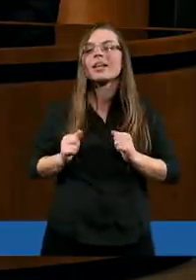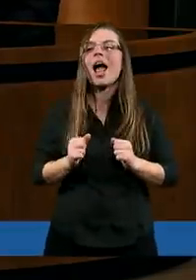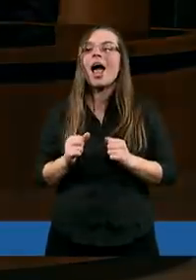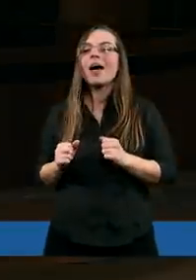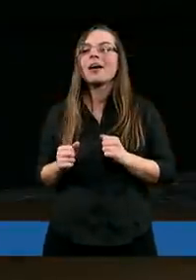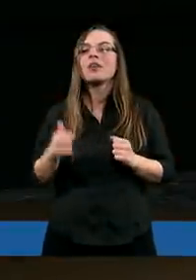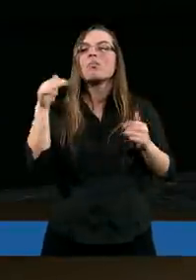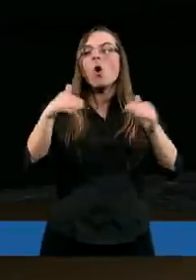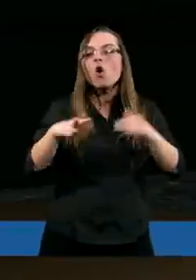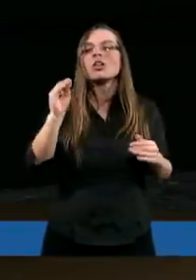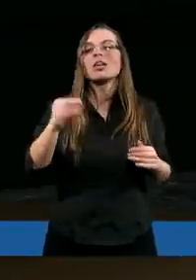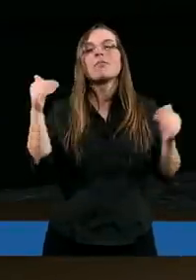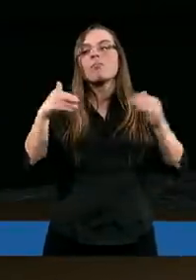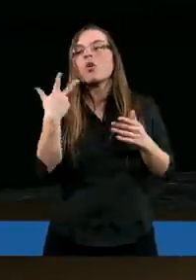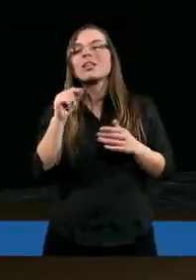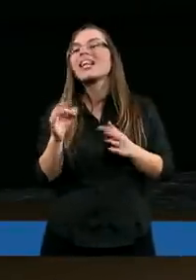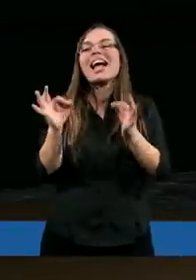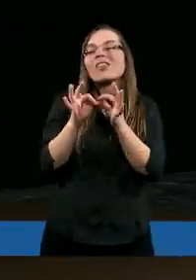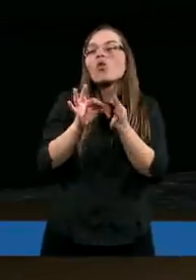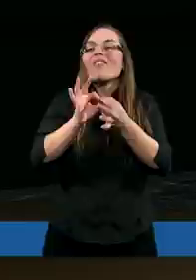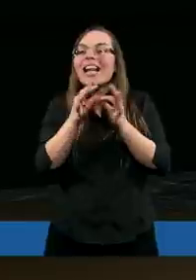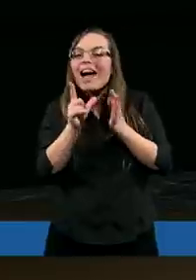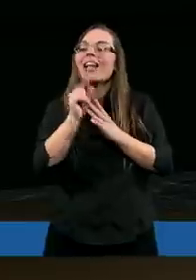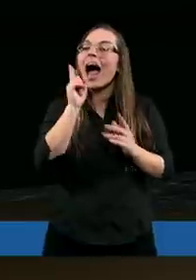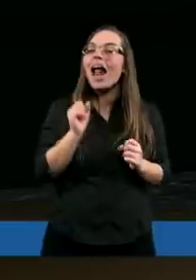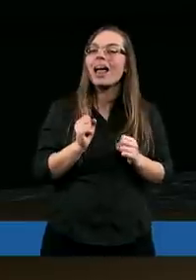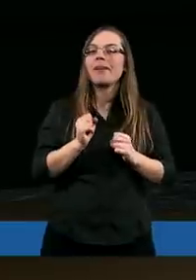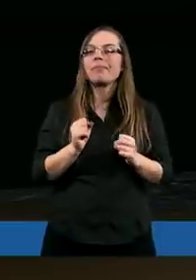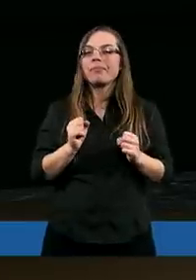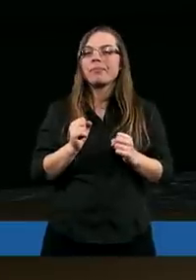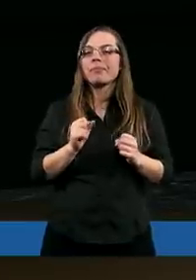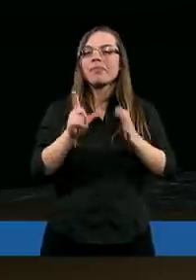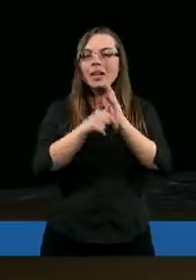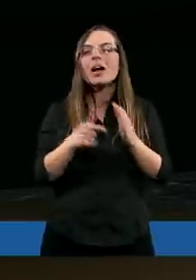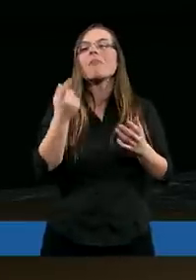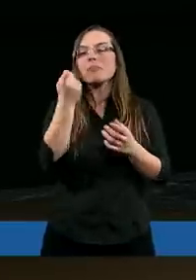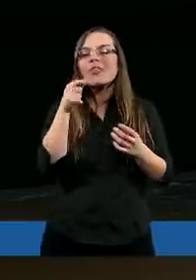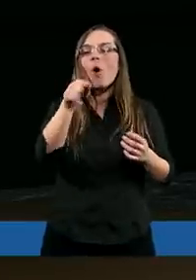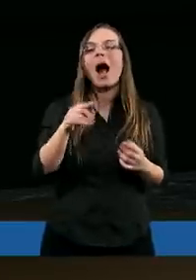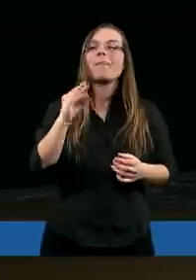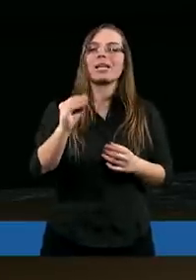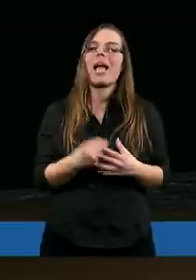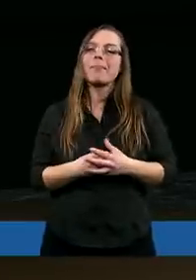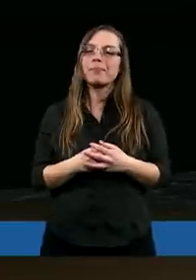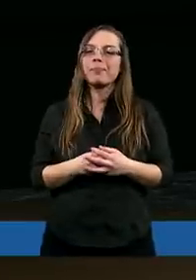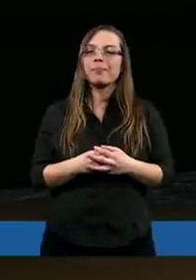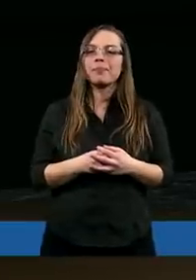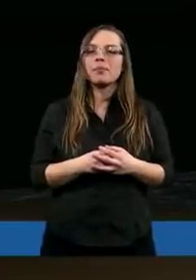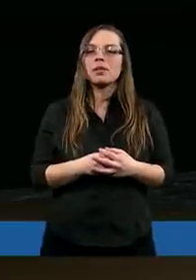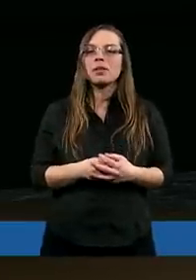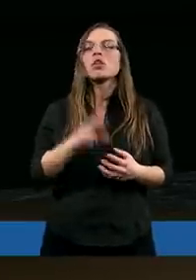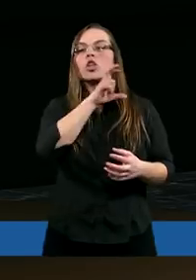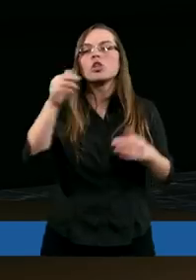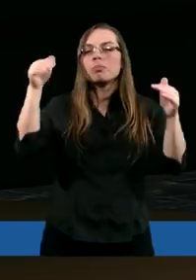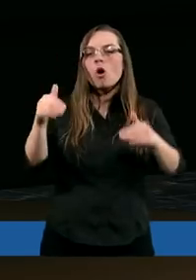właśnie. Bo może niestosowne nawet, ale przywołam je. Czy